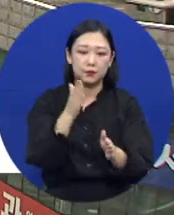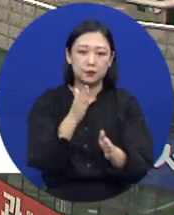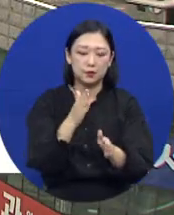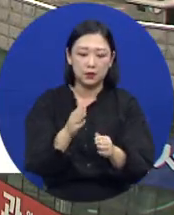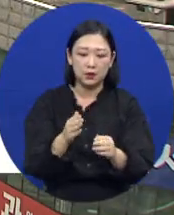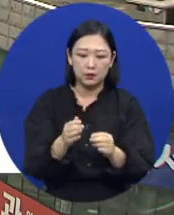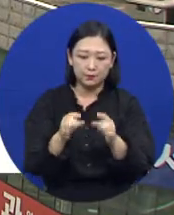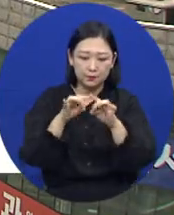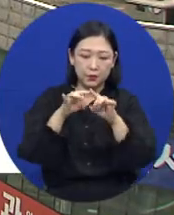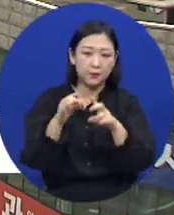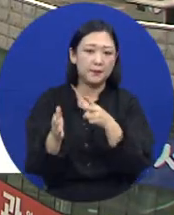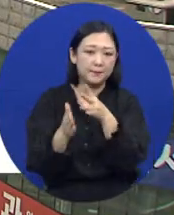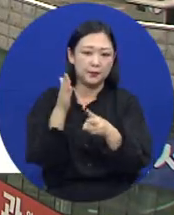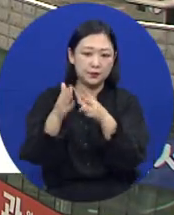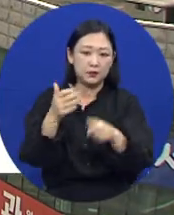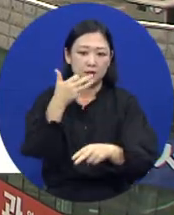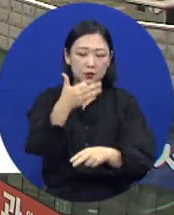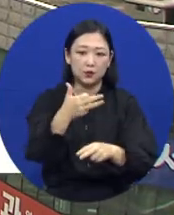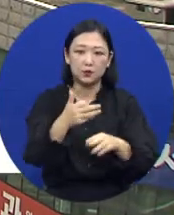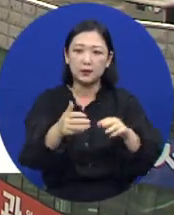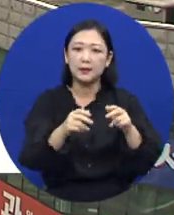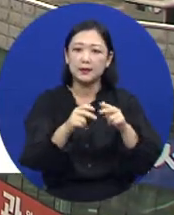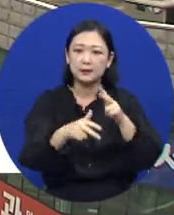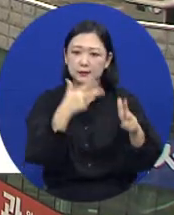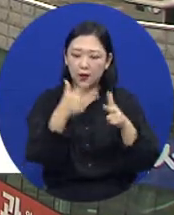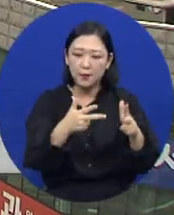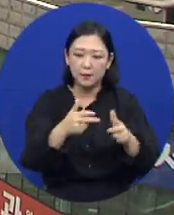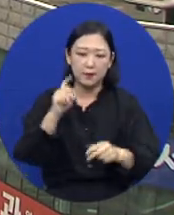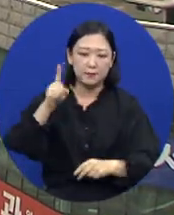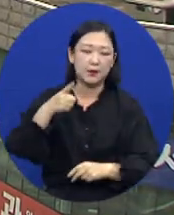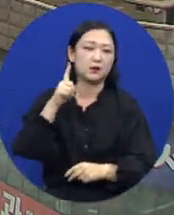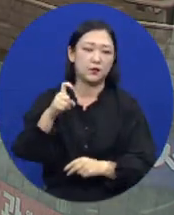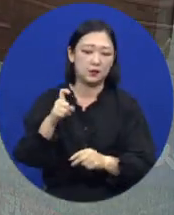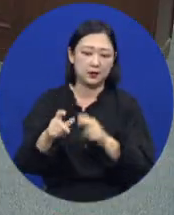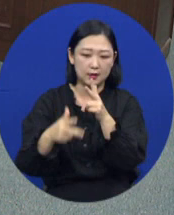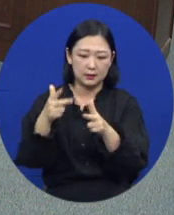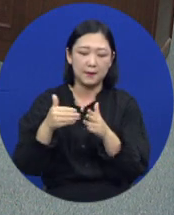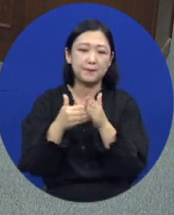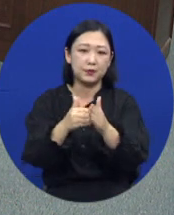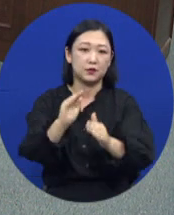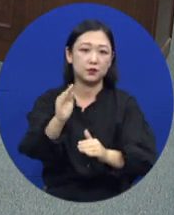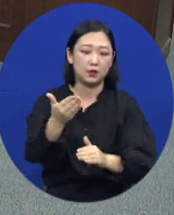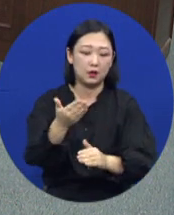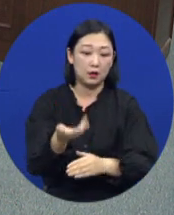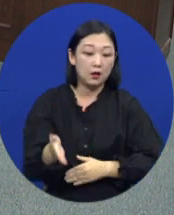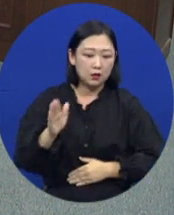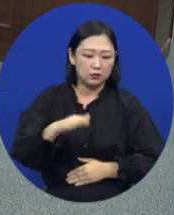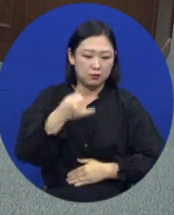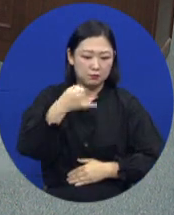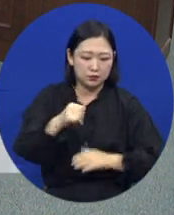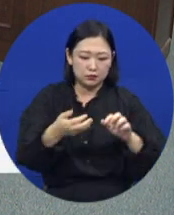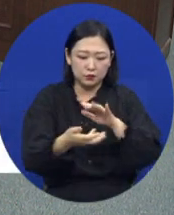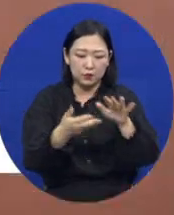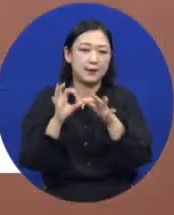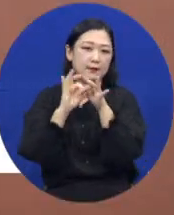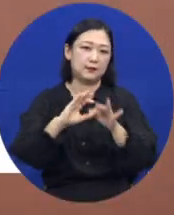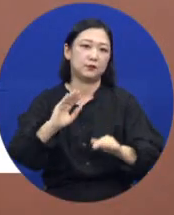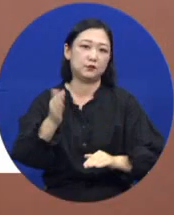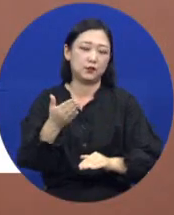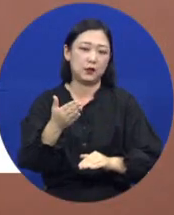18개 심 사업과 100 10개 전략 사업이 제시 됐습니다 그러나 부실 논란이 계속되면서